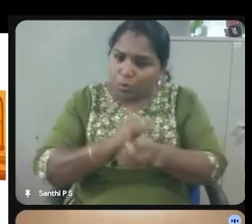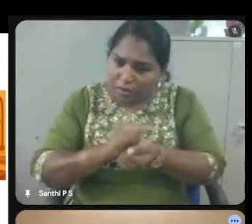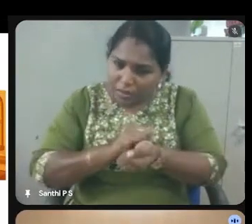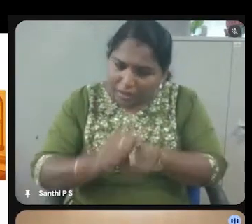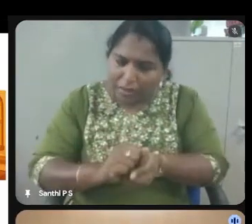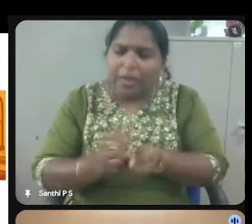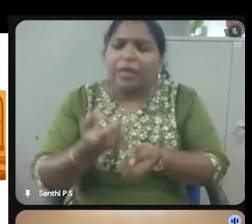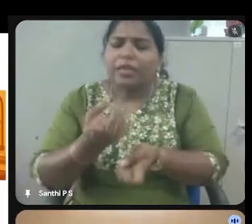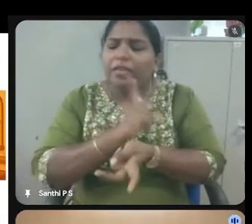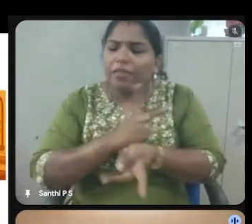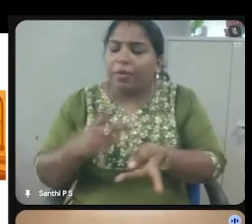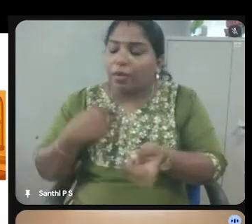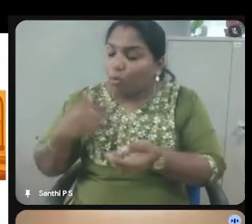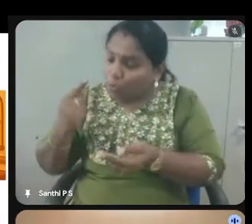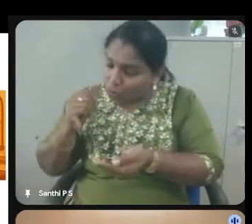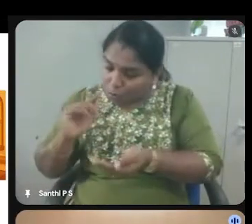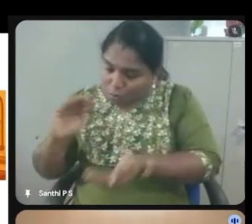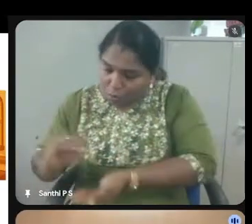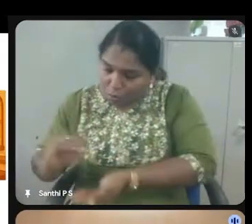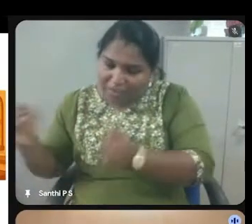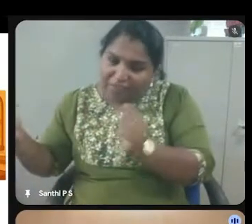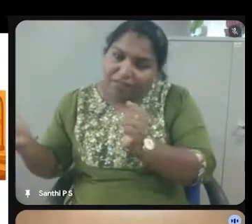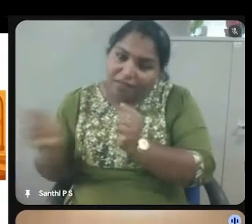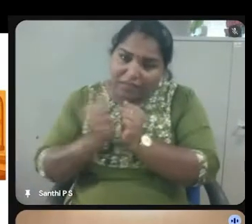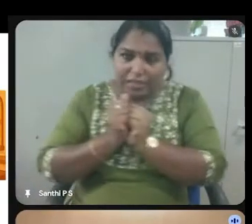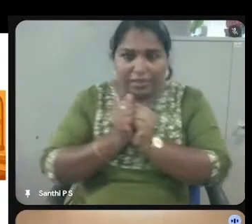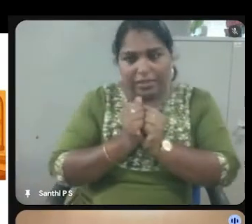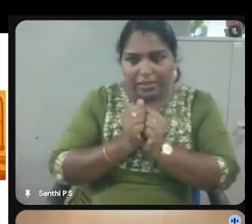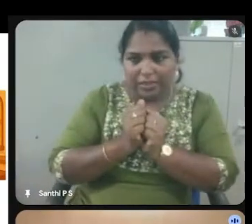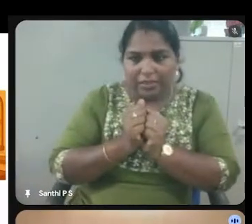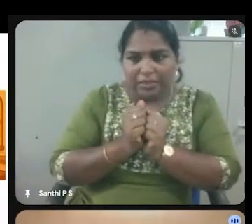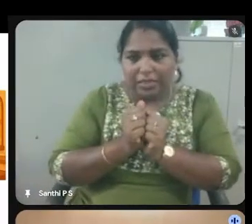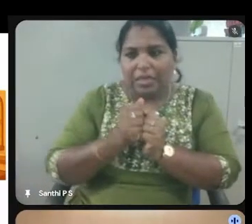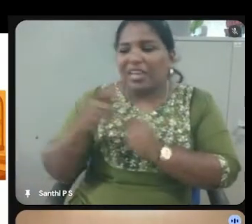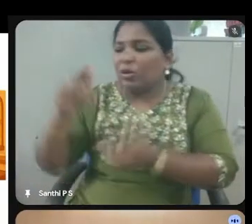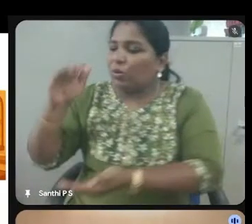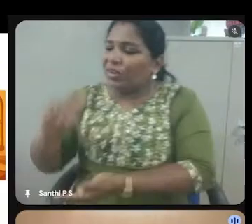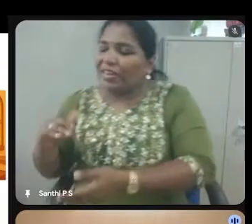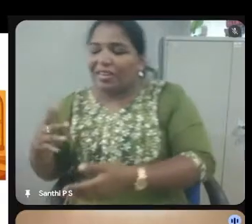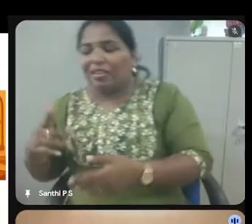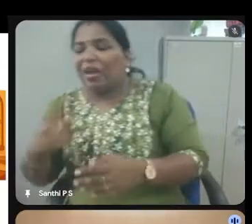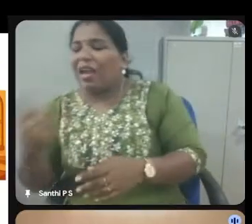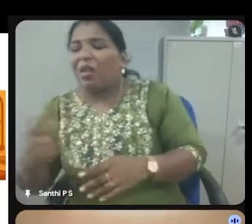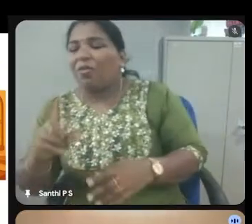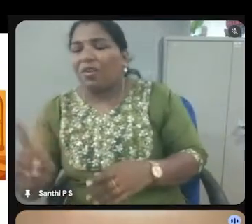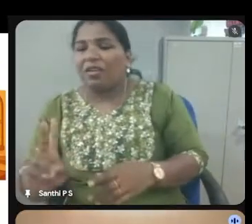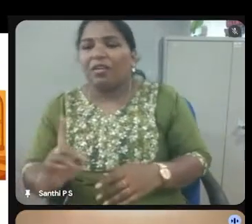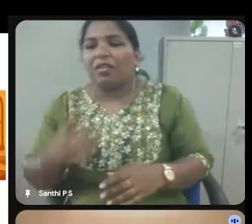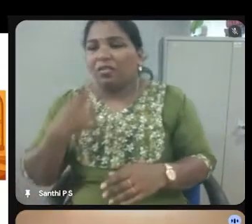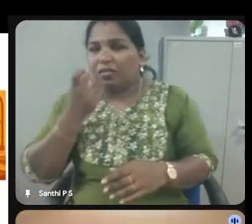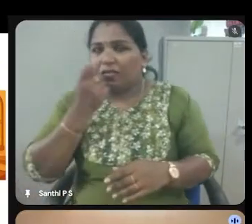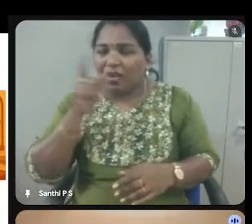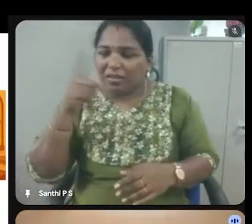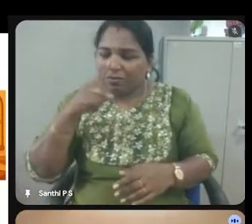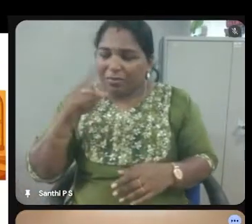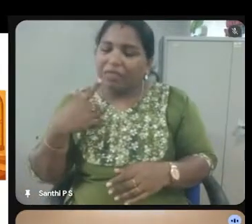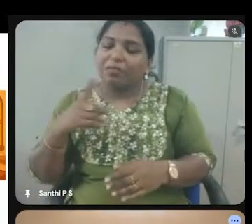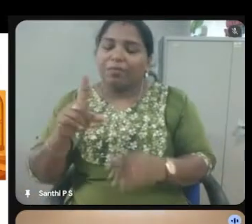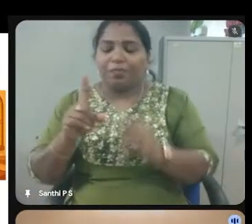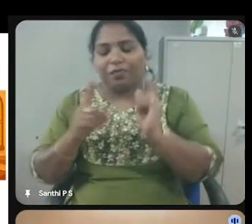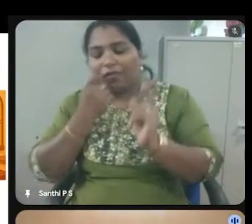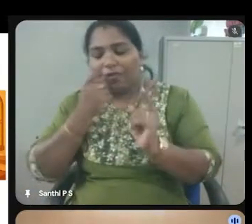അപ്പോഴൊക്കെ കുട്ടീനെ കൂടെ കൂട്ടുക. നമ്മൾ ഒരിക്കലും ഒരു ചെറിയ കുട്ടീനെ ഒറ്റയ്ക്ക് ആക്കിയിട്ട് പോകില്ല, അല്ലെ. ആരെങ്കിലും ഒരാളുടെ ഒരു പ്രസൻസ് എപ്പോഴും കുട്ടിയുടെ അടുത്ത്